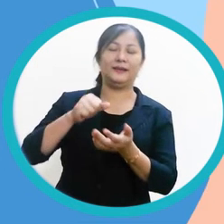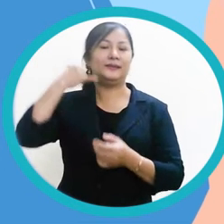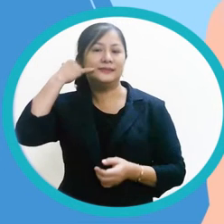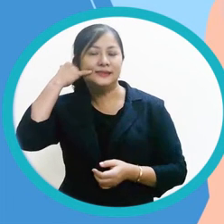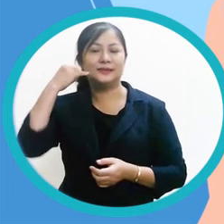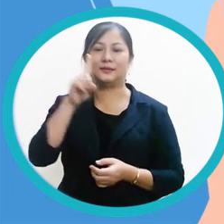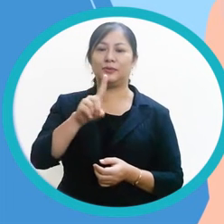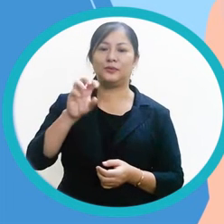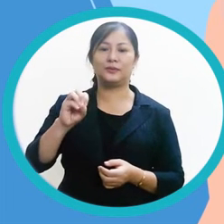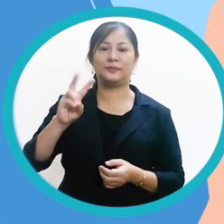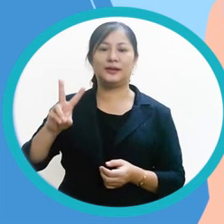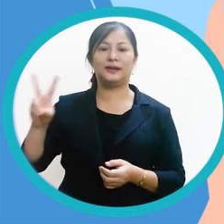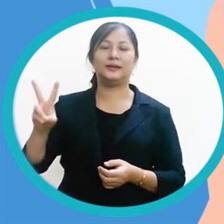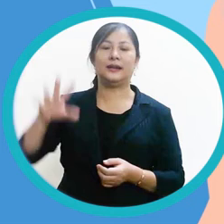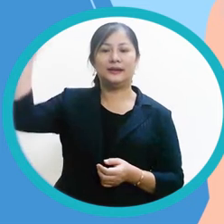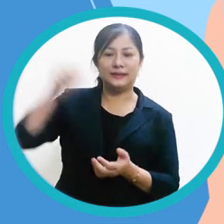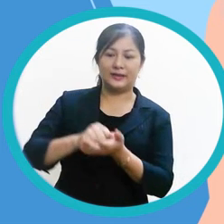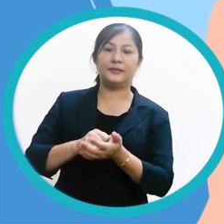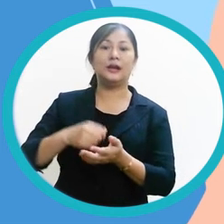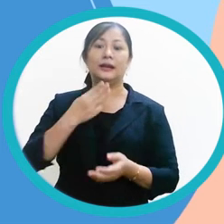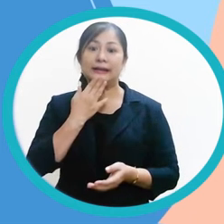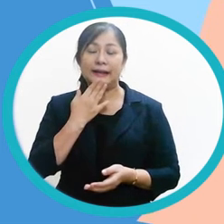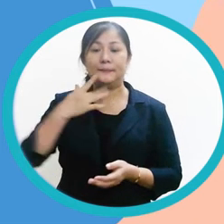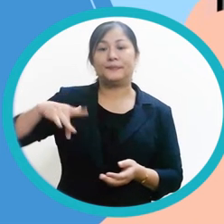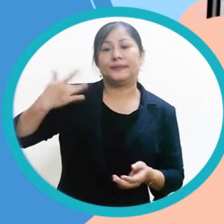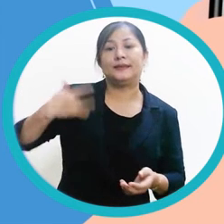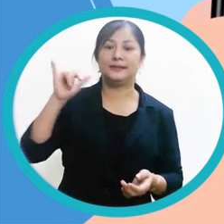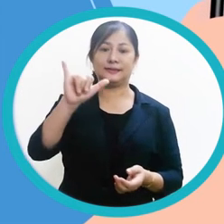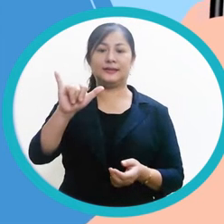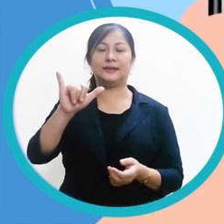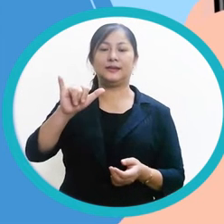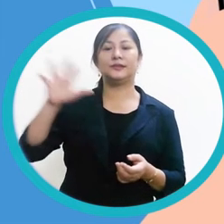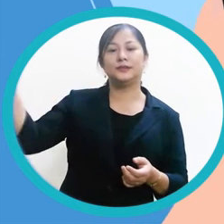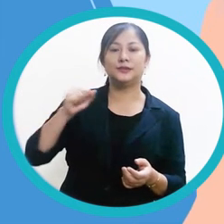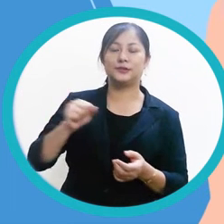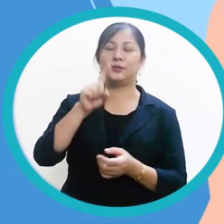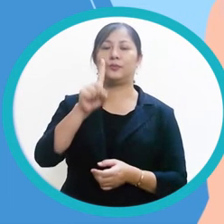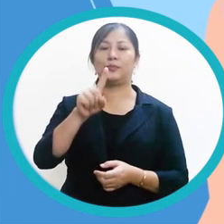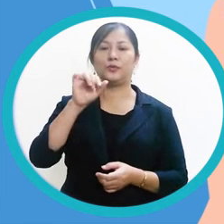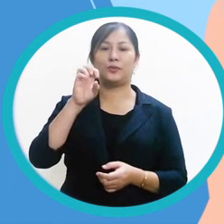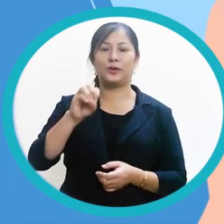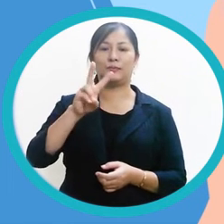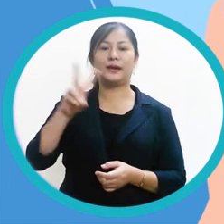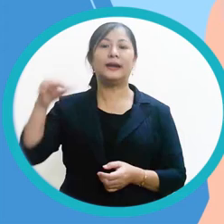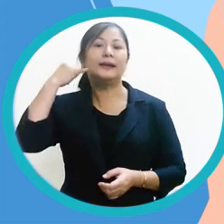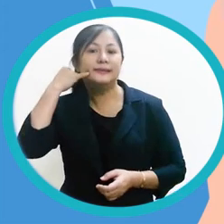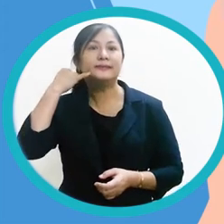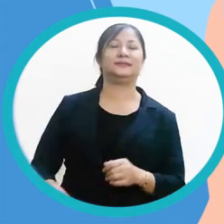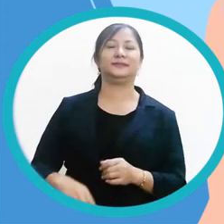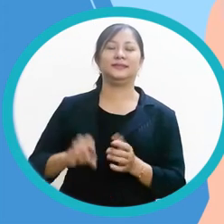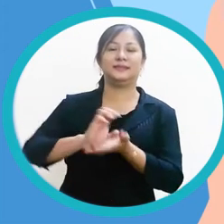Nam còn được hướng dẫn tại ứng dụng 1022 về điện thoại. Chỉ cần tải về là Nam có thể tận hưởng 6 lợi ích khi sử dụng tổng